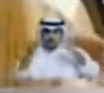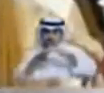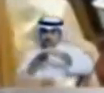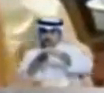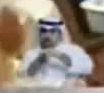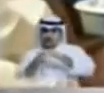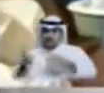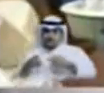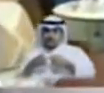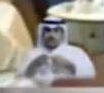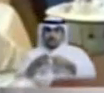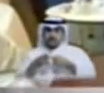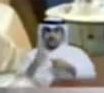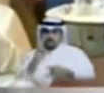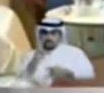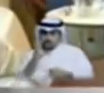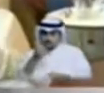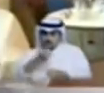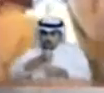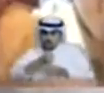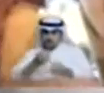يوقف بدكم واحد.